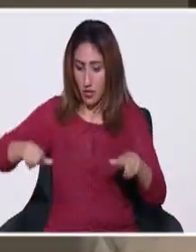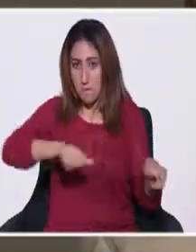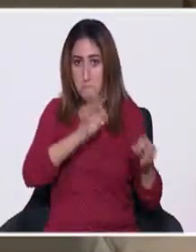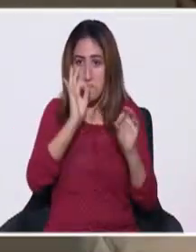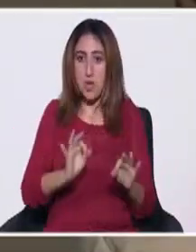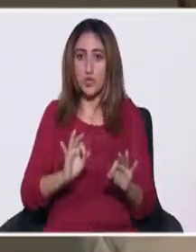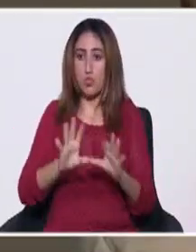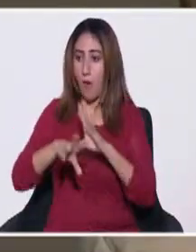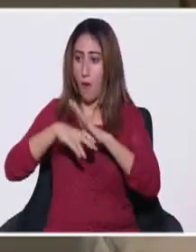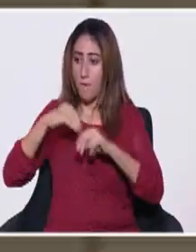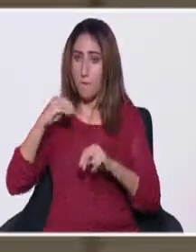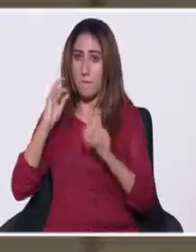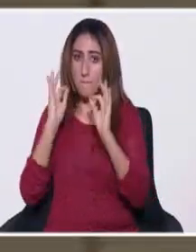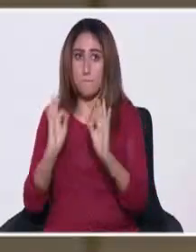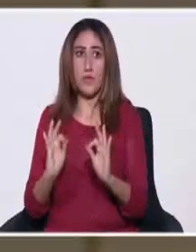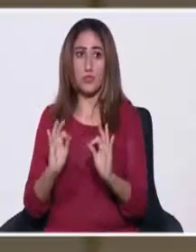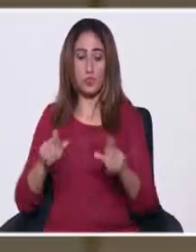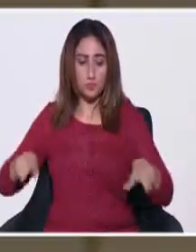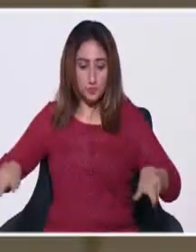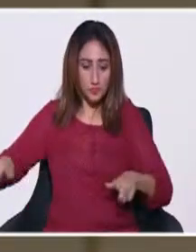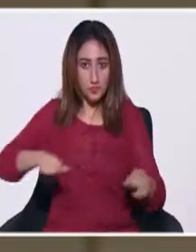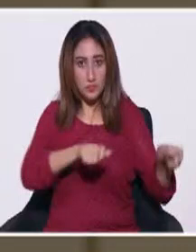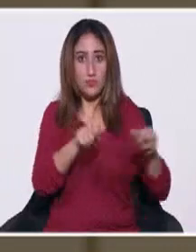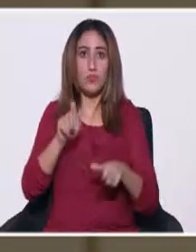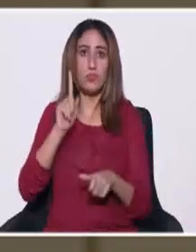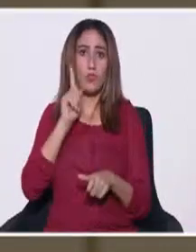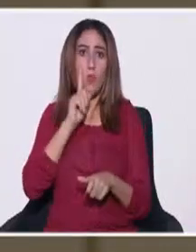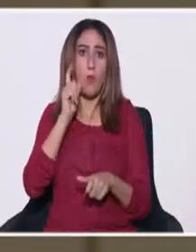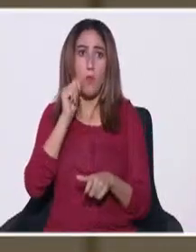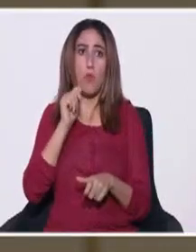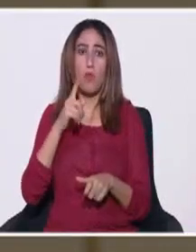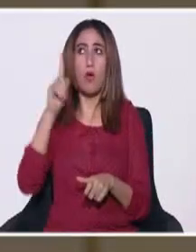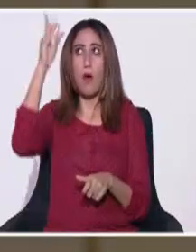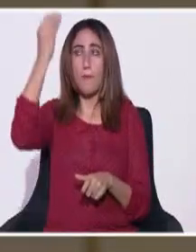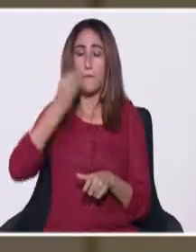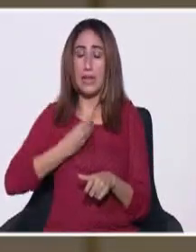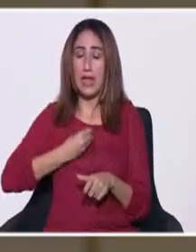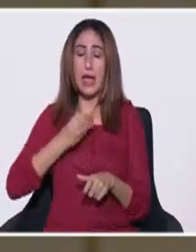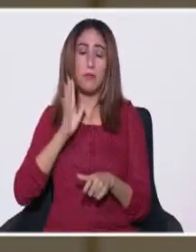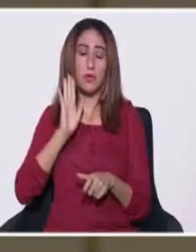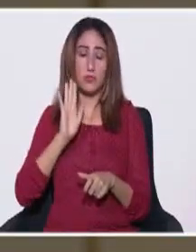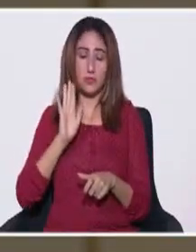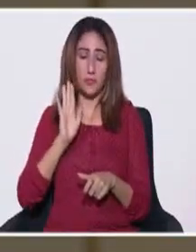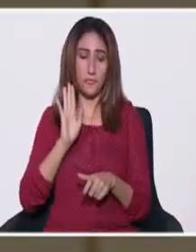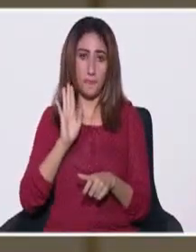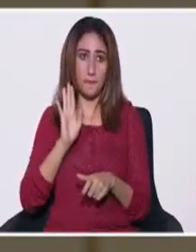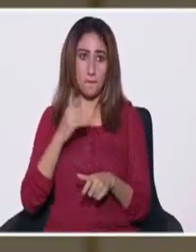صعب الحركة بالكرسي المتحرك. وكانت نعمة من عند ربنا إن أنا من أول لحظة قلت